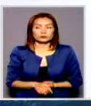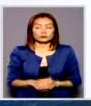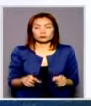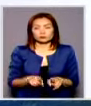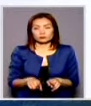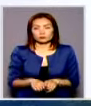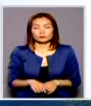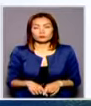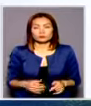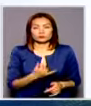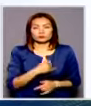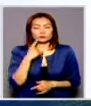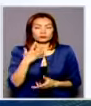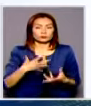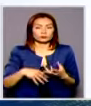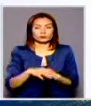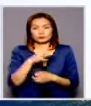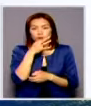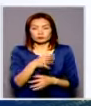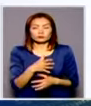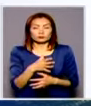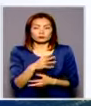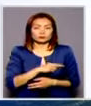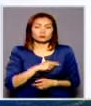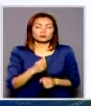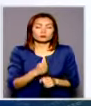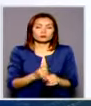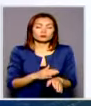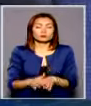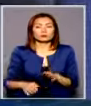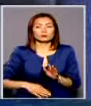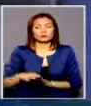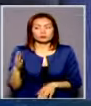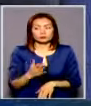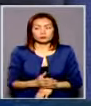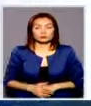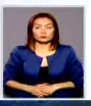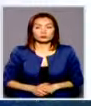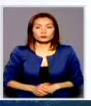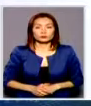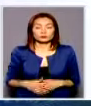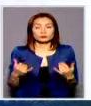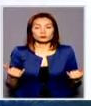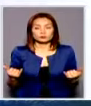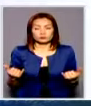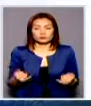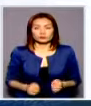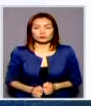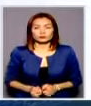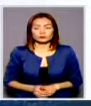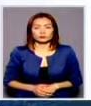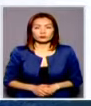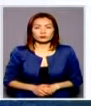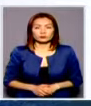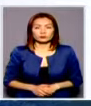сол менің студенттерімнің қай қайсысы да құдайға шүкір жұмысты жақсы атқарып жатыр. Бүгін шын мәнісінде